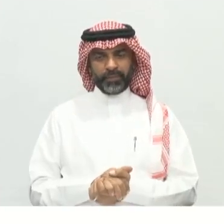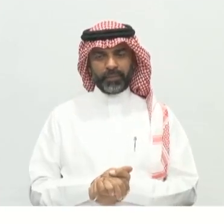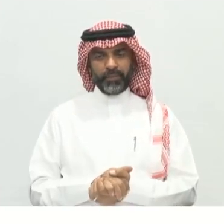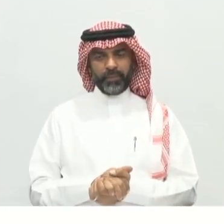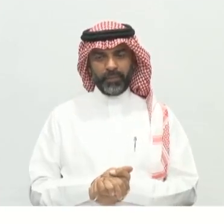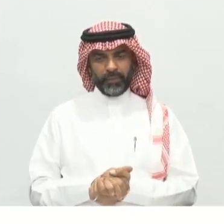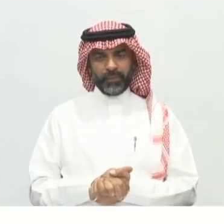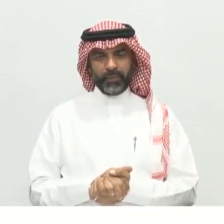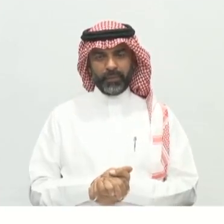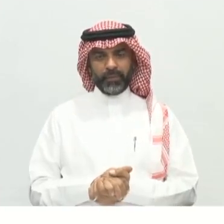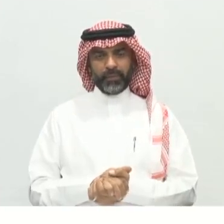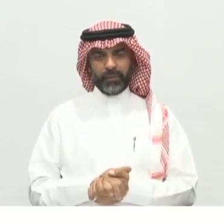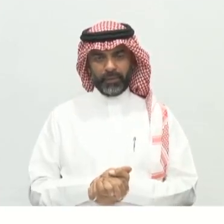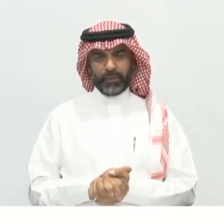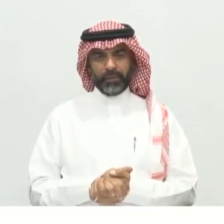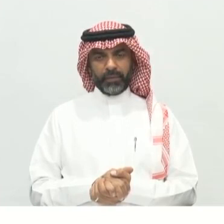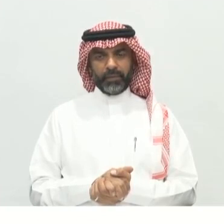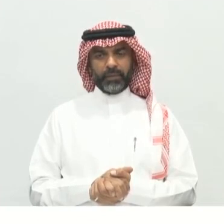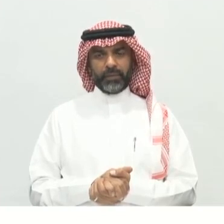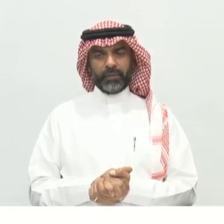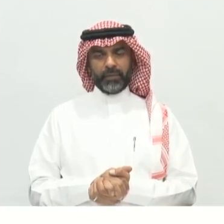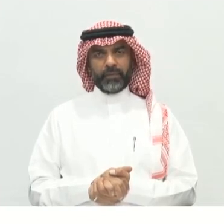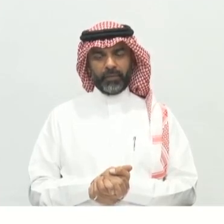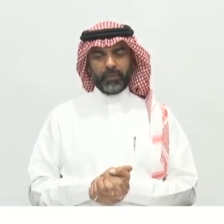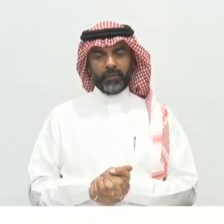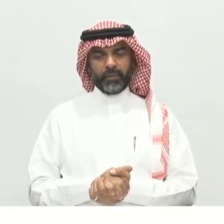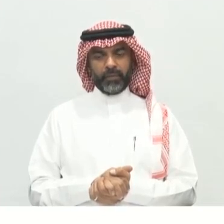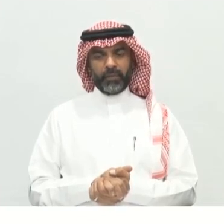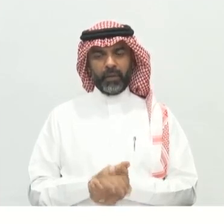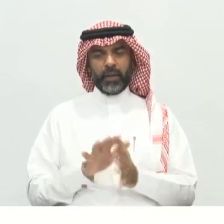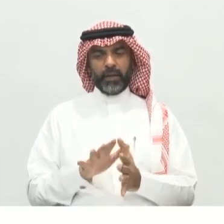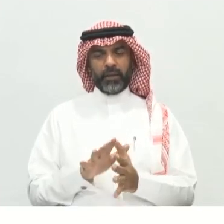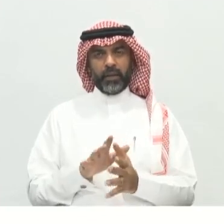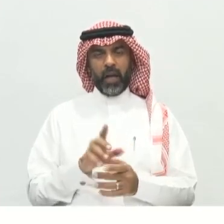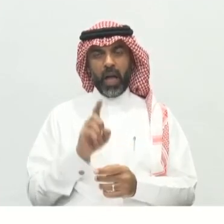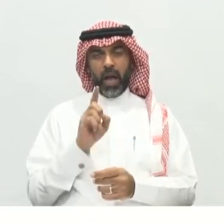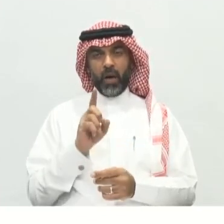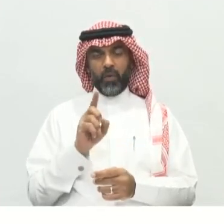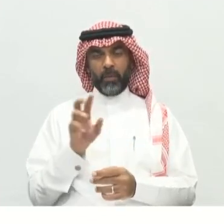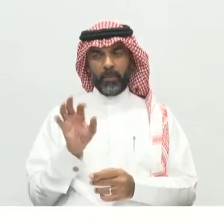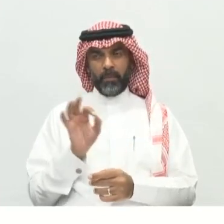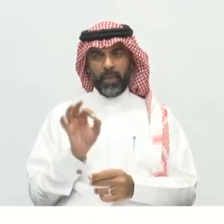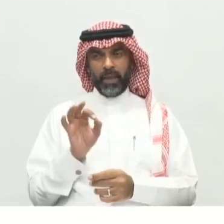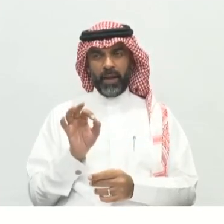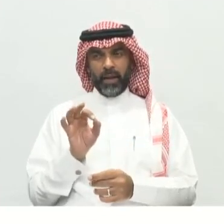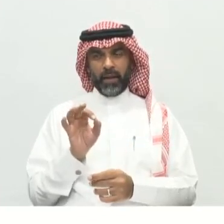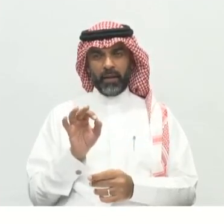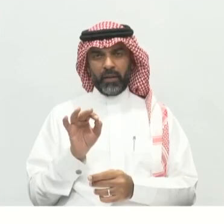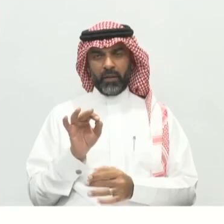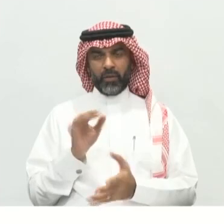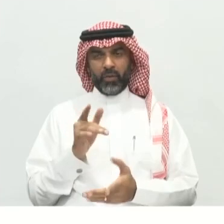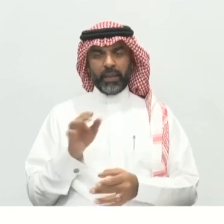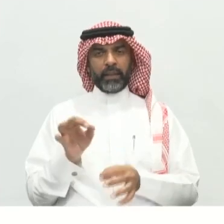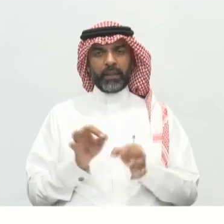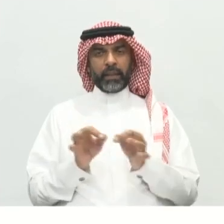والحاله لكل مشكله من المشكلات ممتاز احسنتم اذا من هذه او من امثله المشاكل لمشكلات